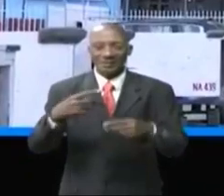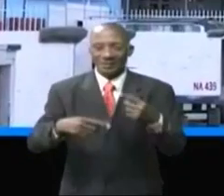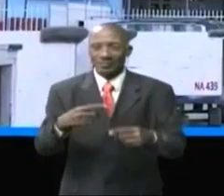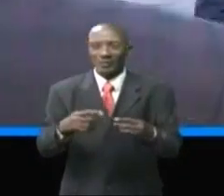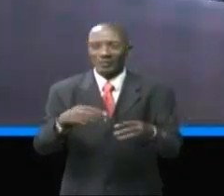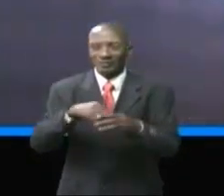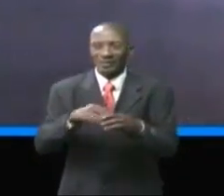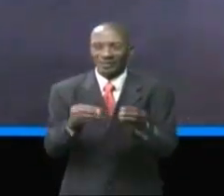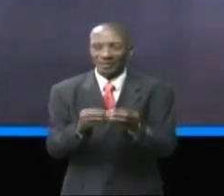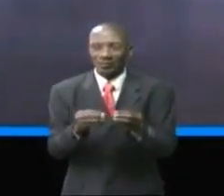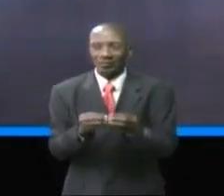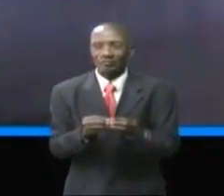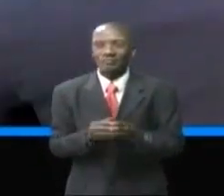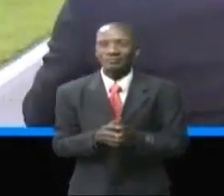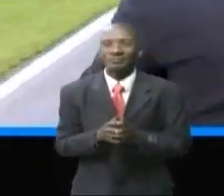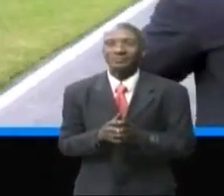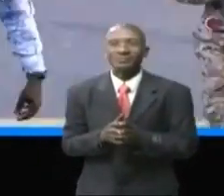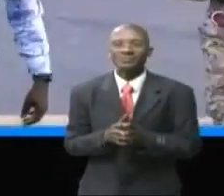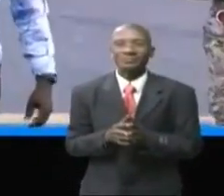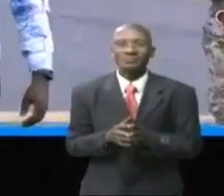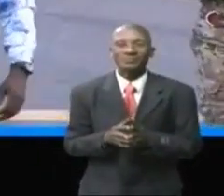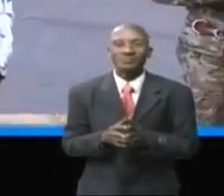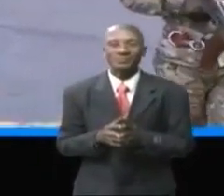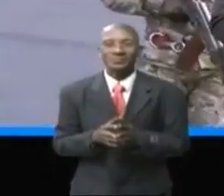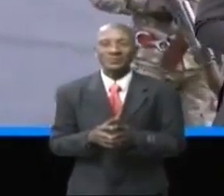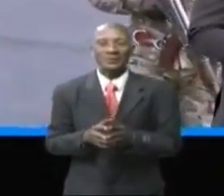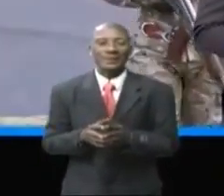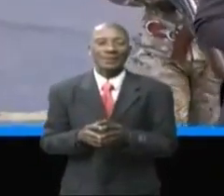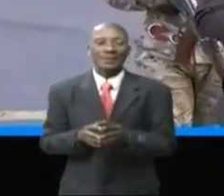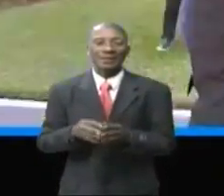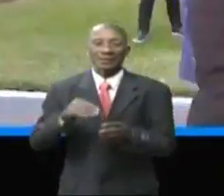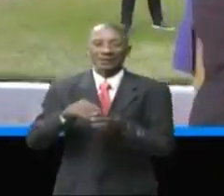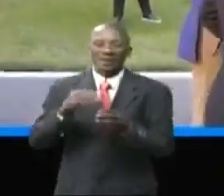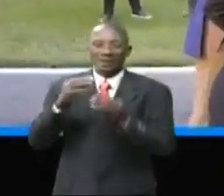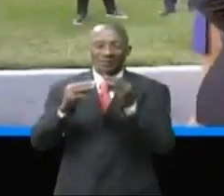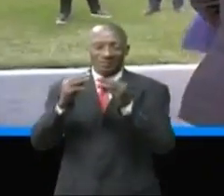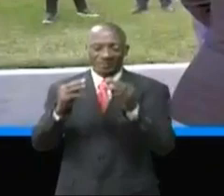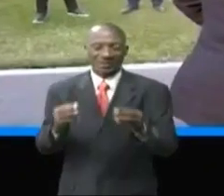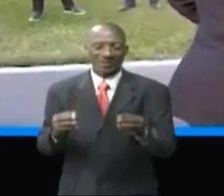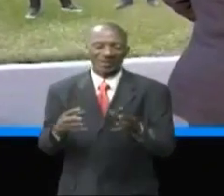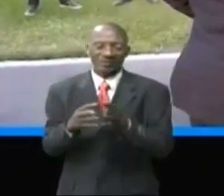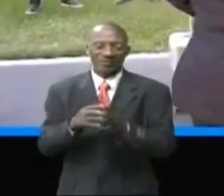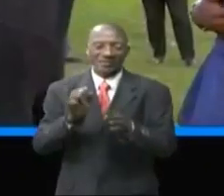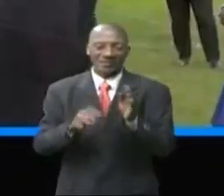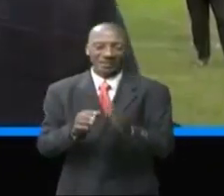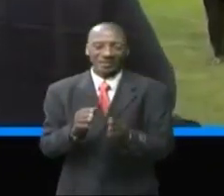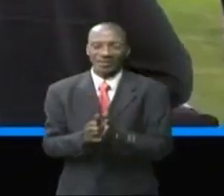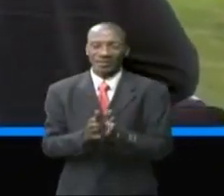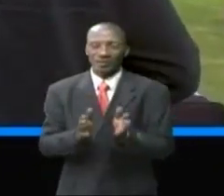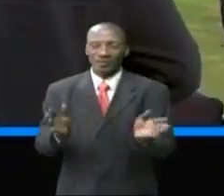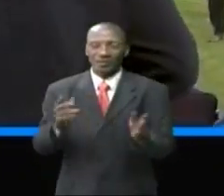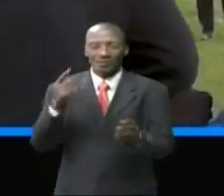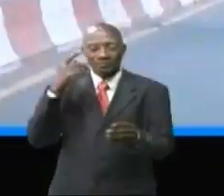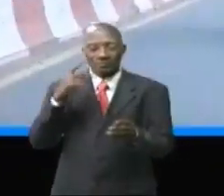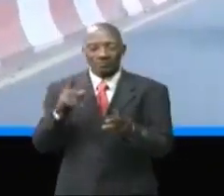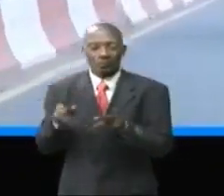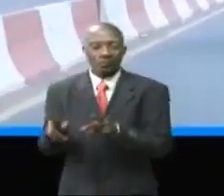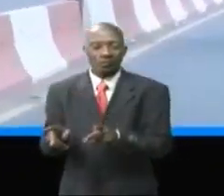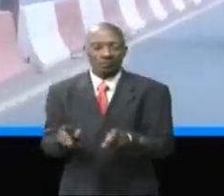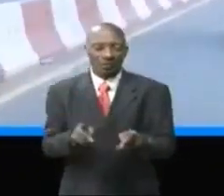la tête d'une forte délégation de l'inspection générale des finances, le chef de service Jules Alinguété séjourne depuis ce dimanche dans le Grand